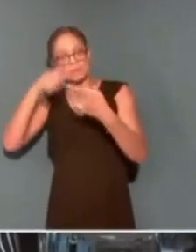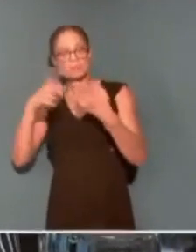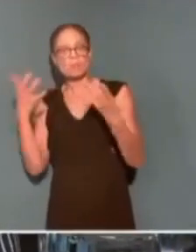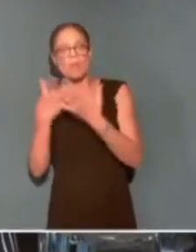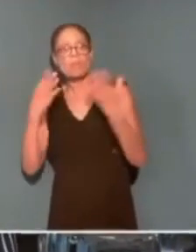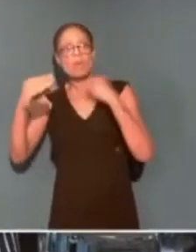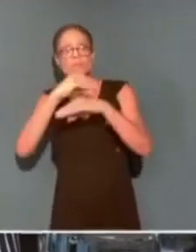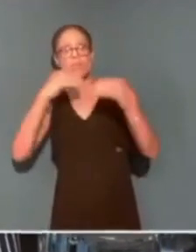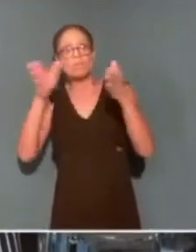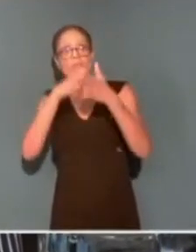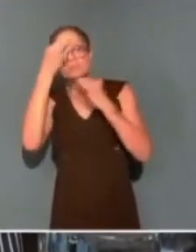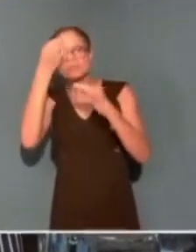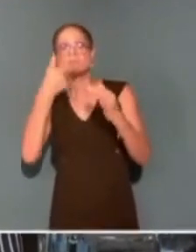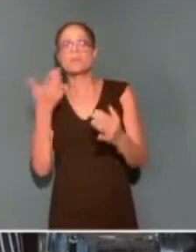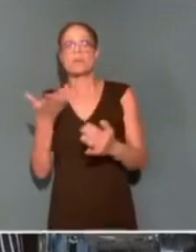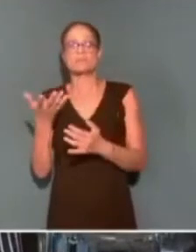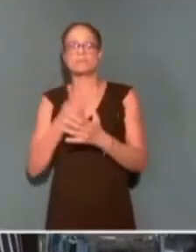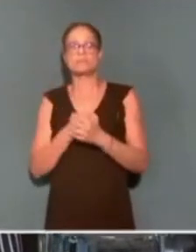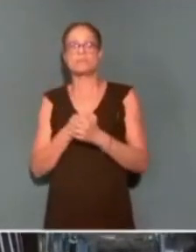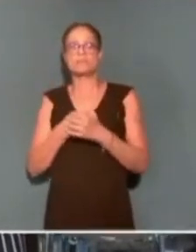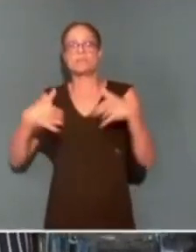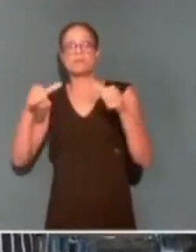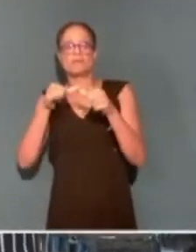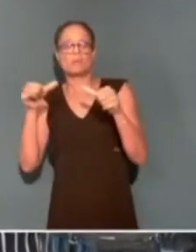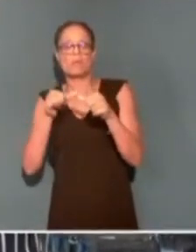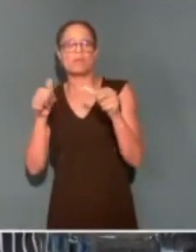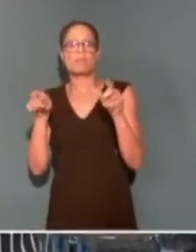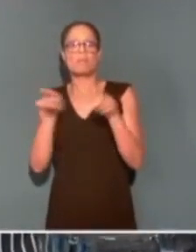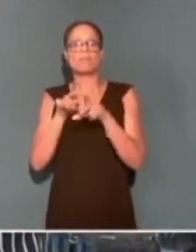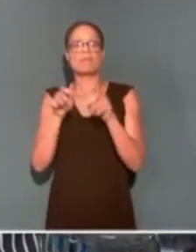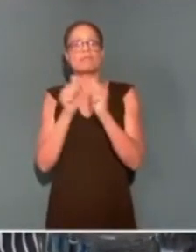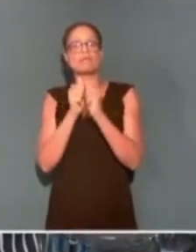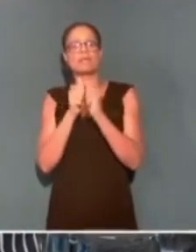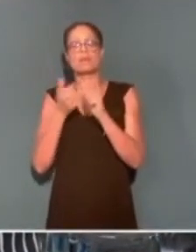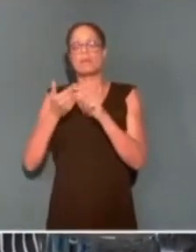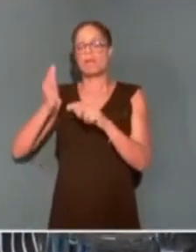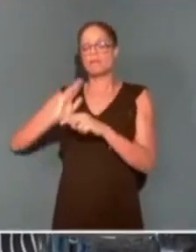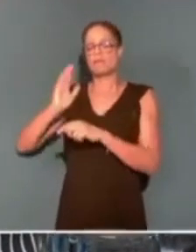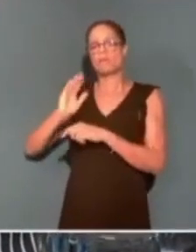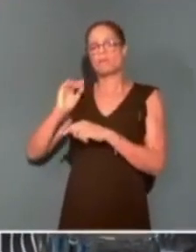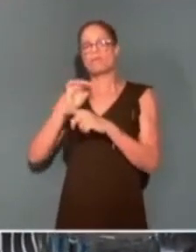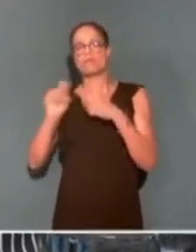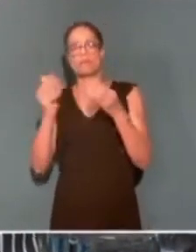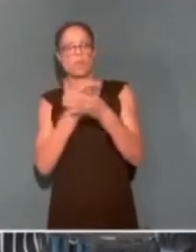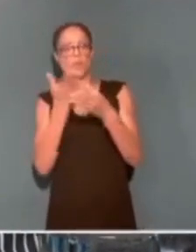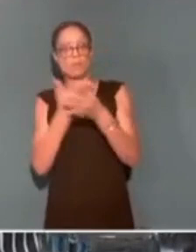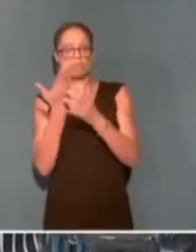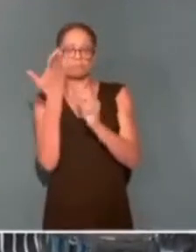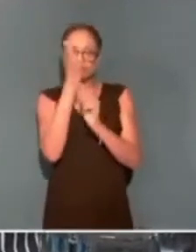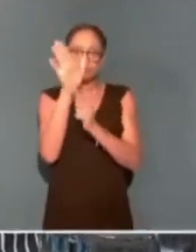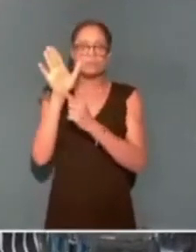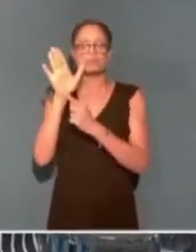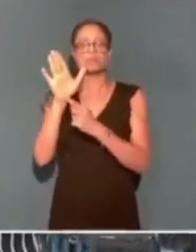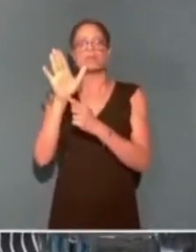peuple. Est-ce que nous allons faire comme dans les périodes d'avant, où le document qui sera soumis au peuple c'est élaboré